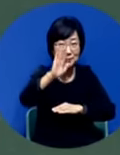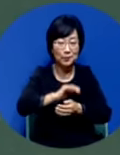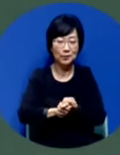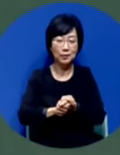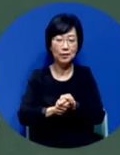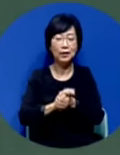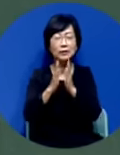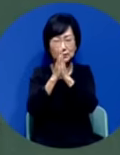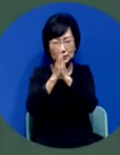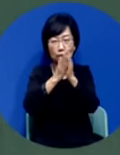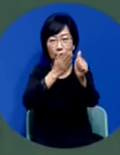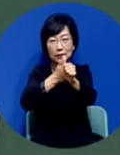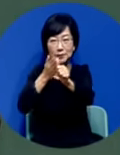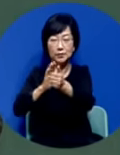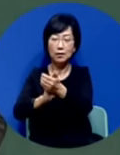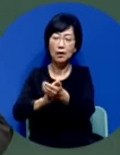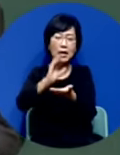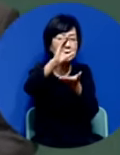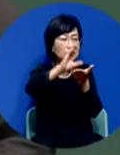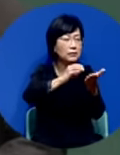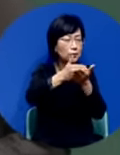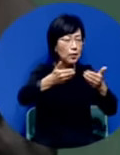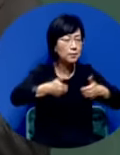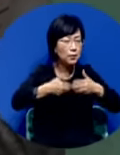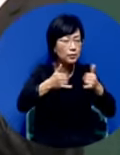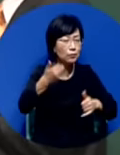만나게 하옵소서.